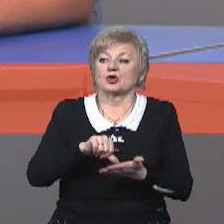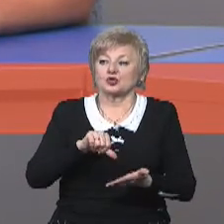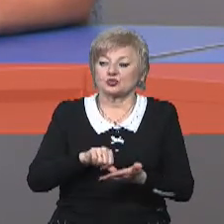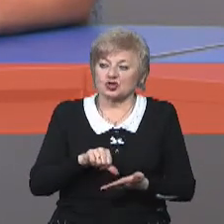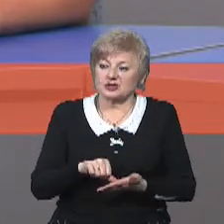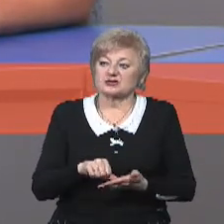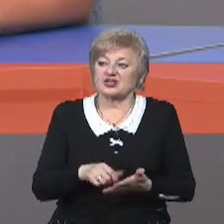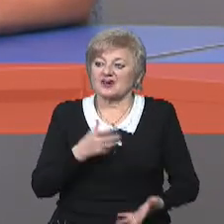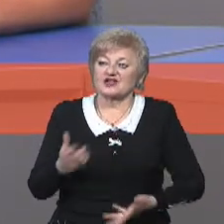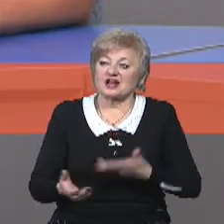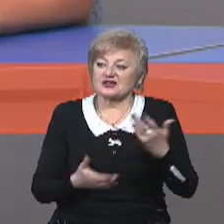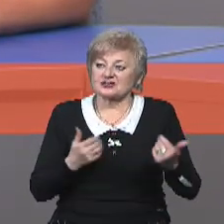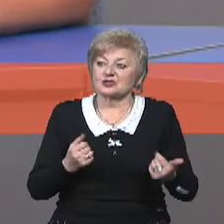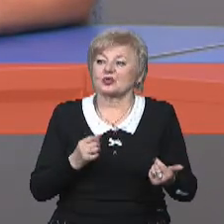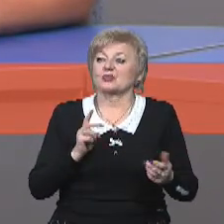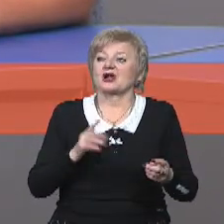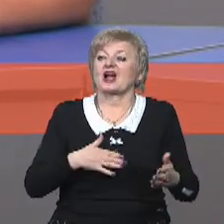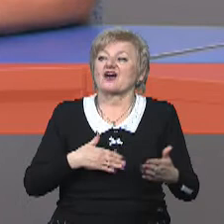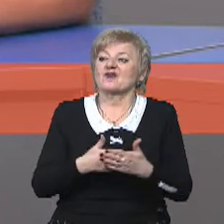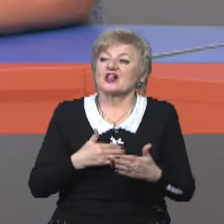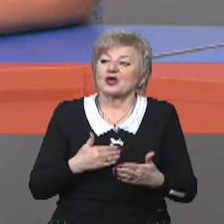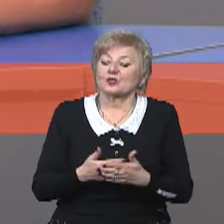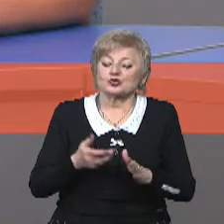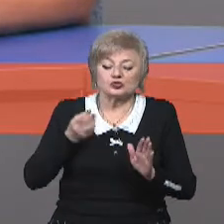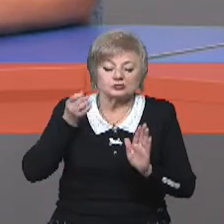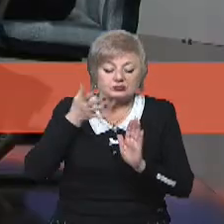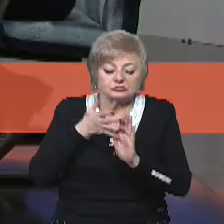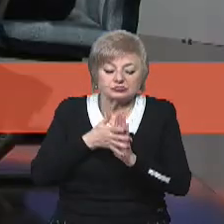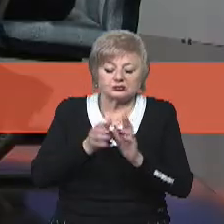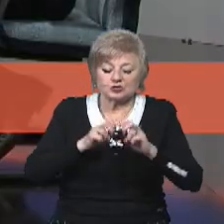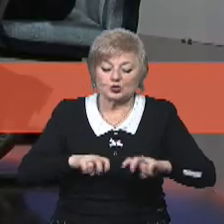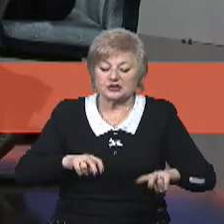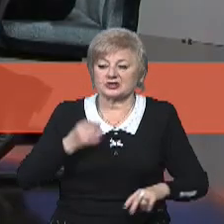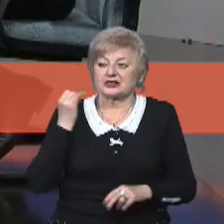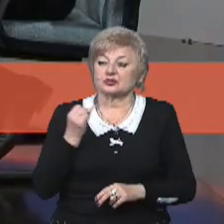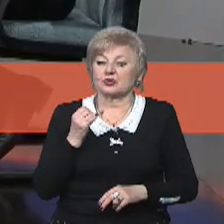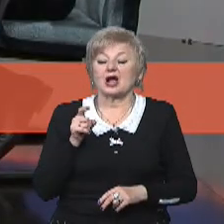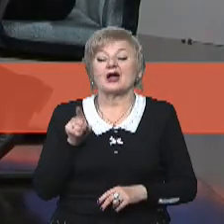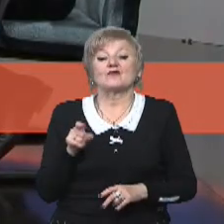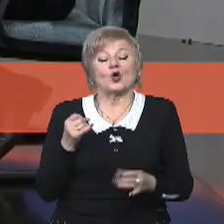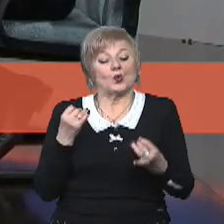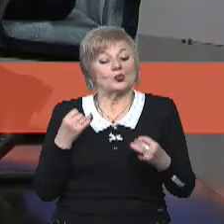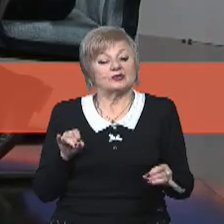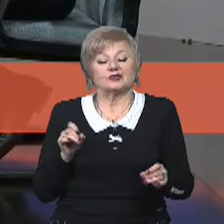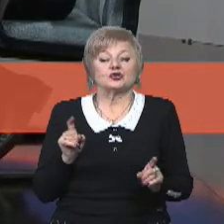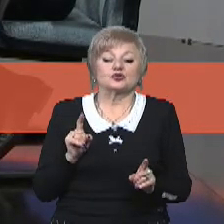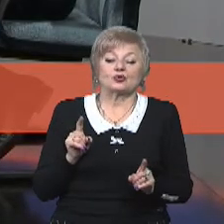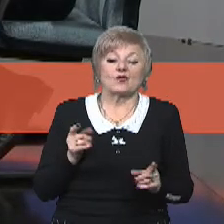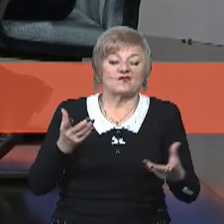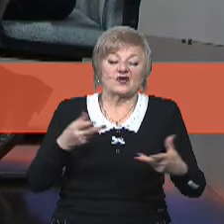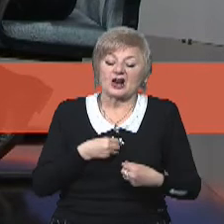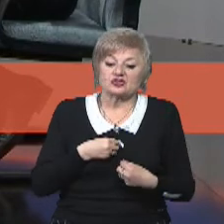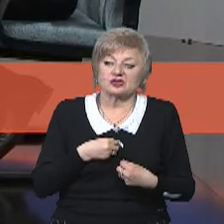і поволонтерити, і подосліджувати історію. Які загалом ваші враження від цьогорічної експедиції?